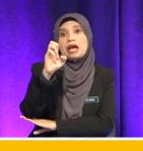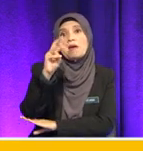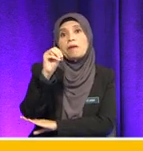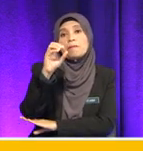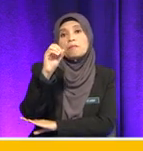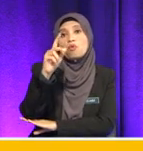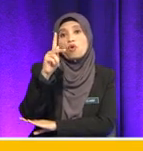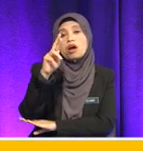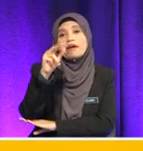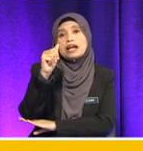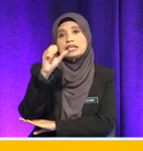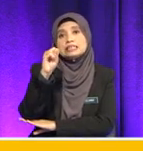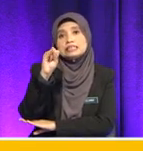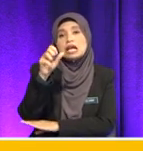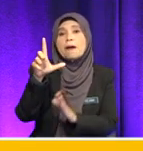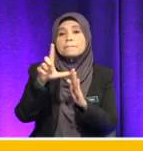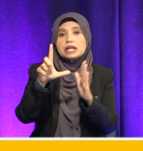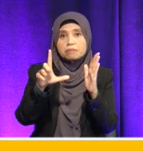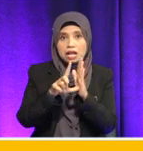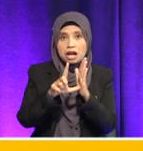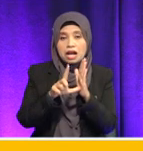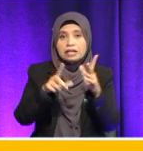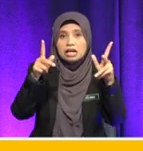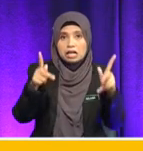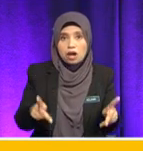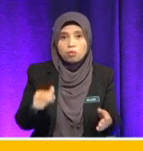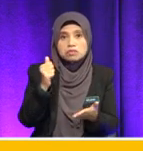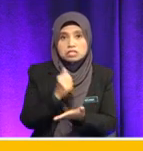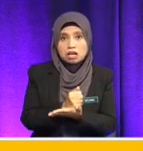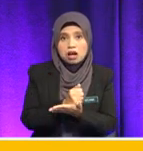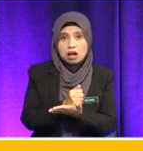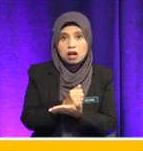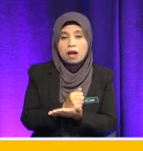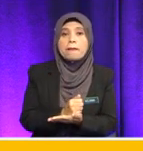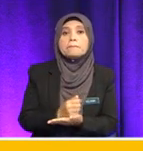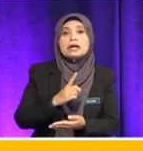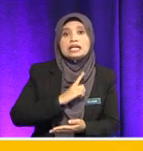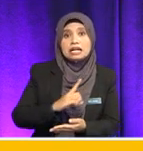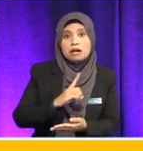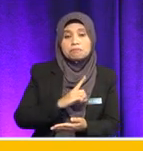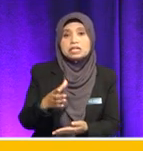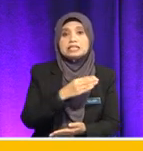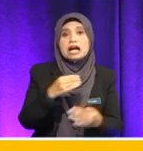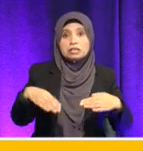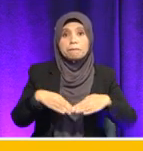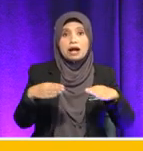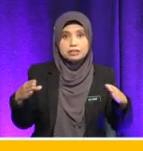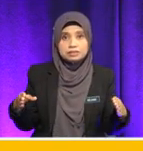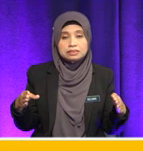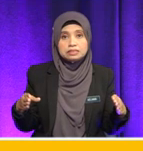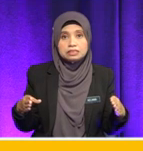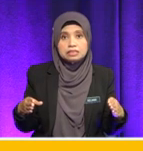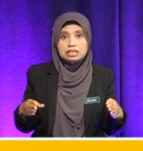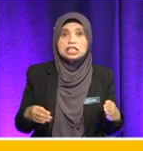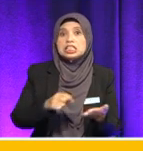orang Melayu dan kepentingan sah kaum lain kedudukan agama Islam dan bahasa perjanjian kemerdekaan ini